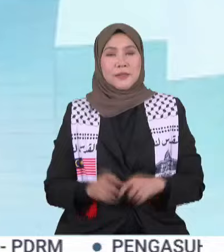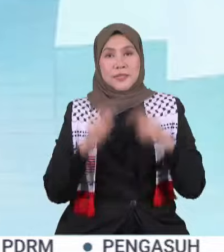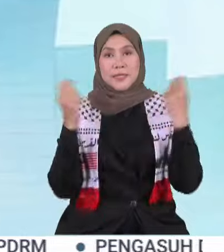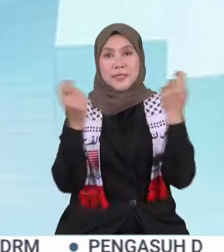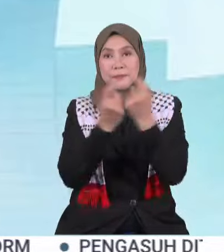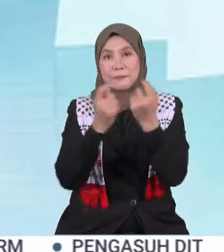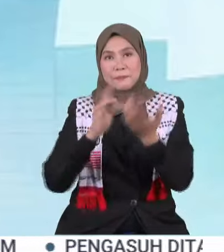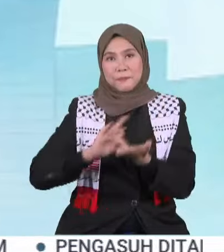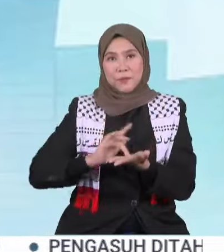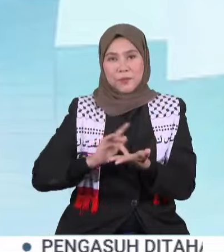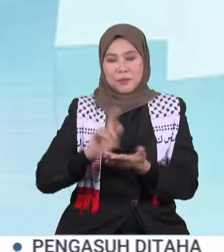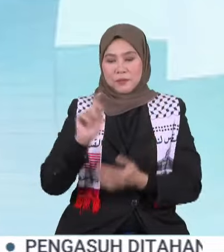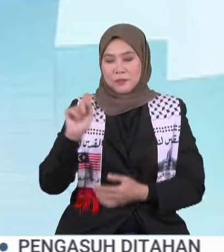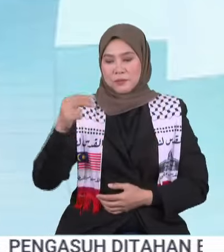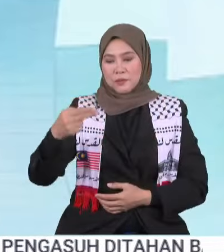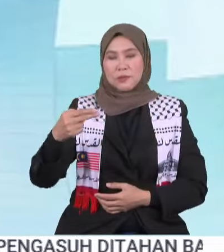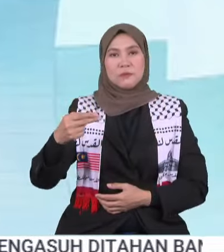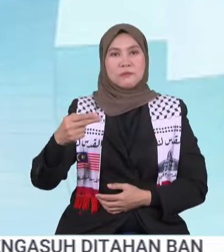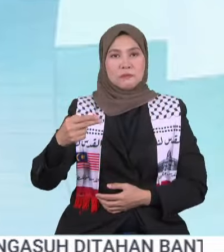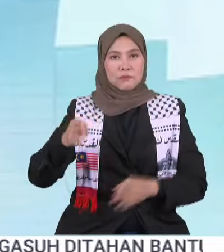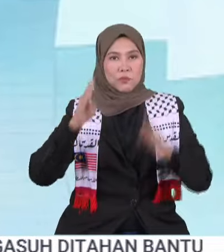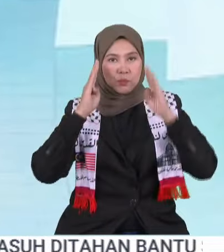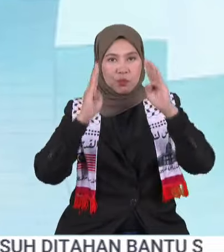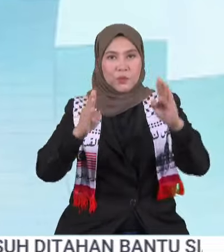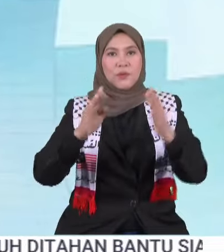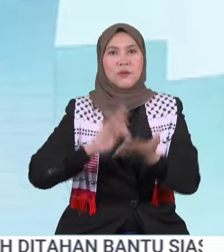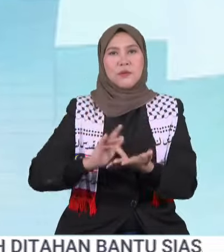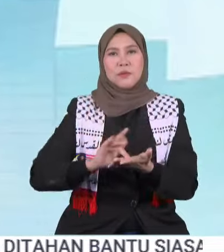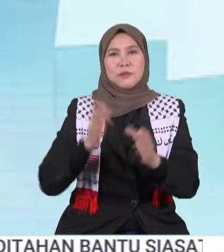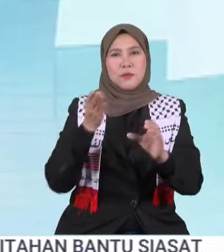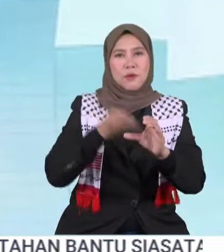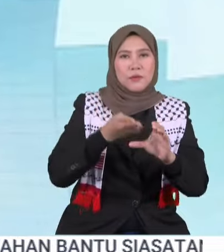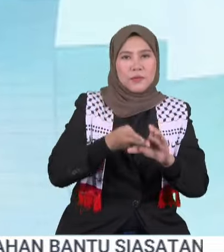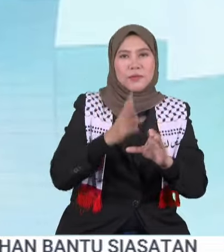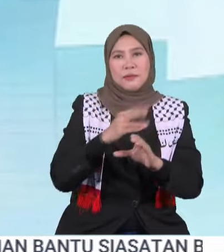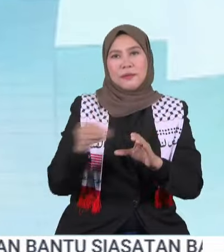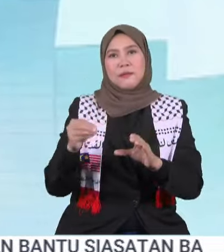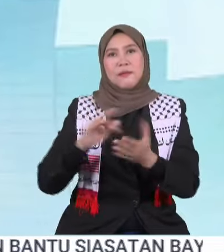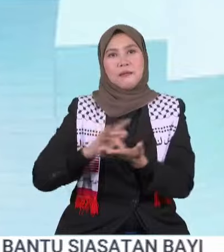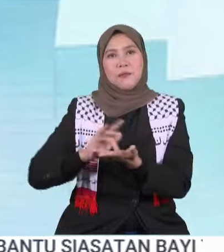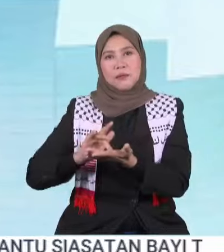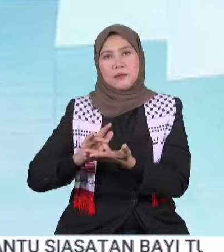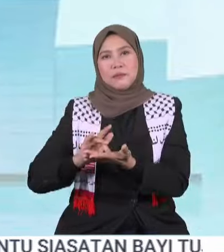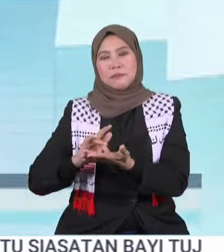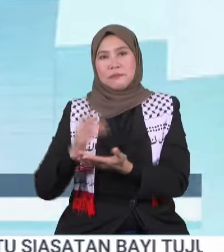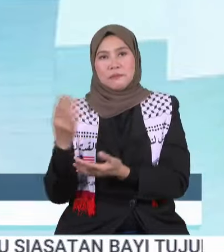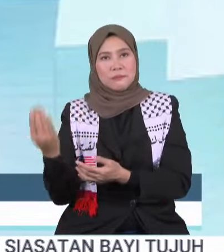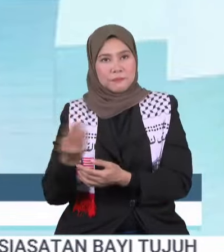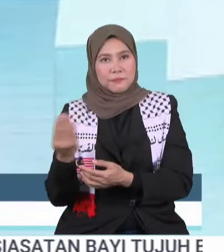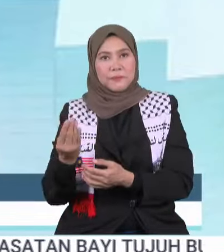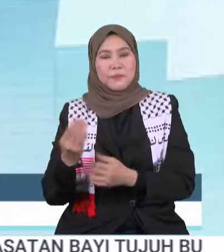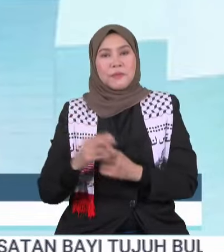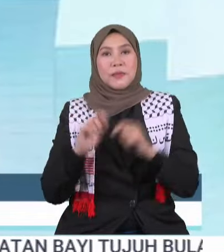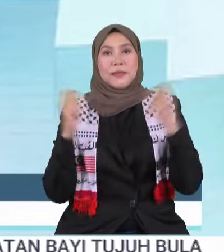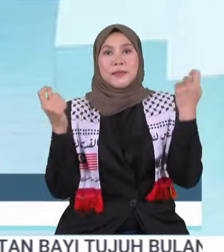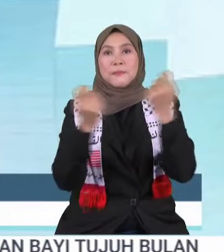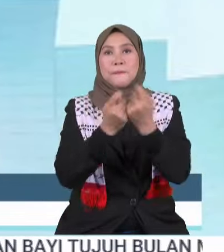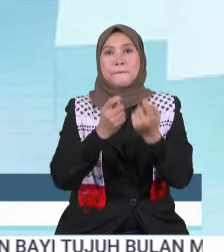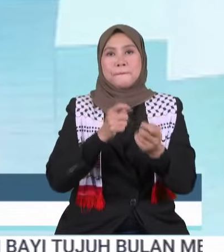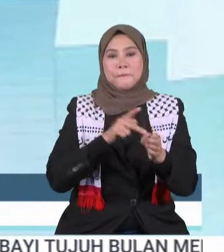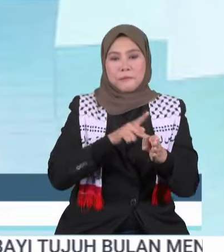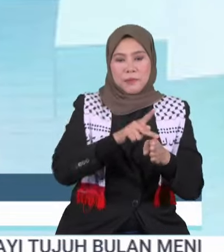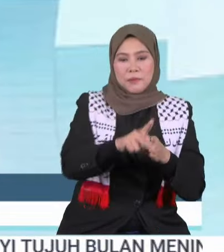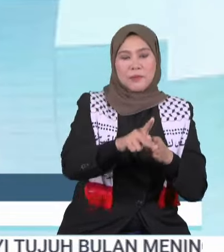Pasukan perubatan Lembaga Tabung Haji TH tumpu rawatan psikiatri selain rawatan perubatan fizikal. Pasukan perubatan disertai pakar